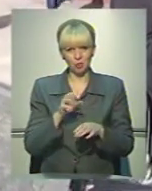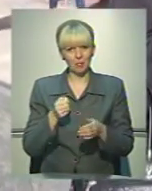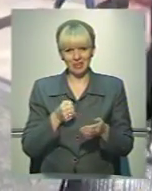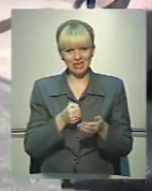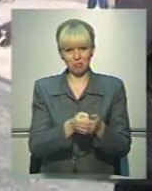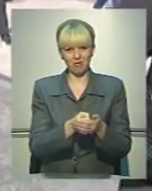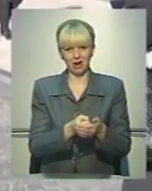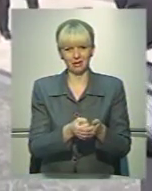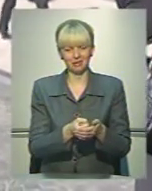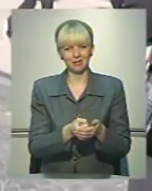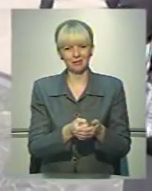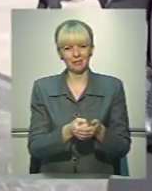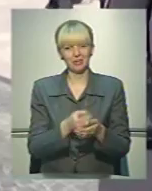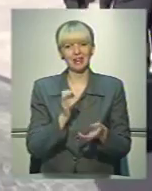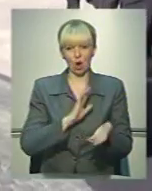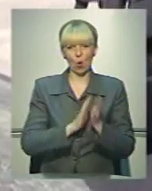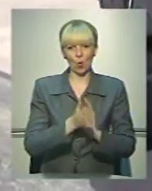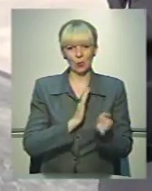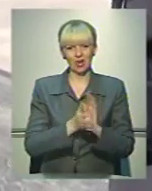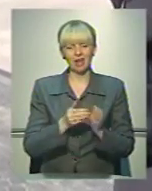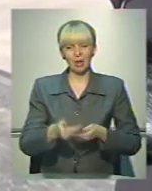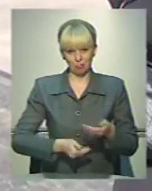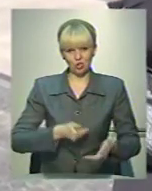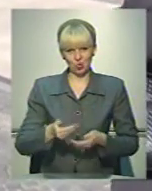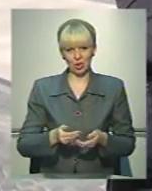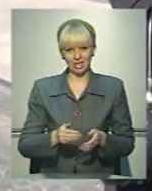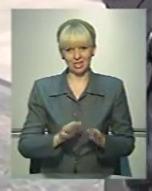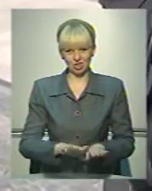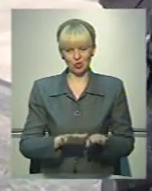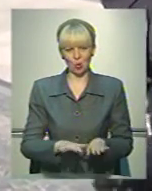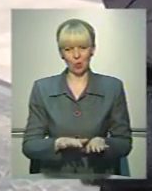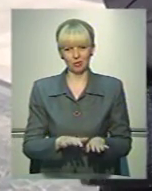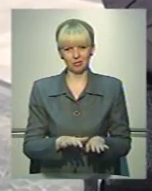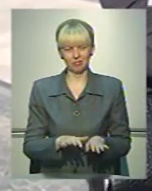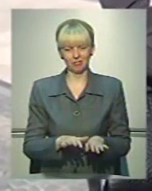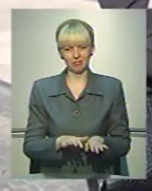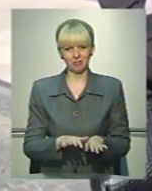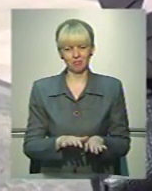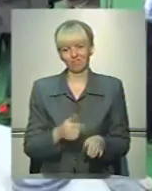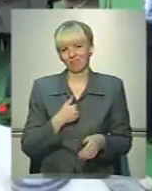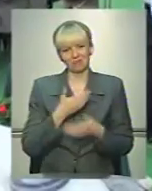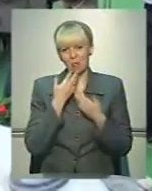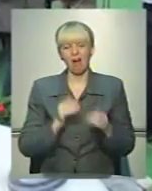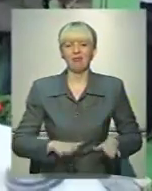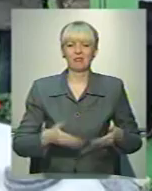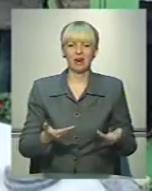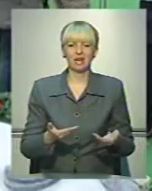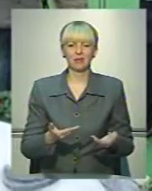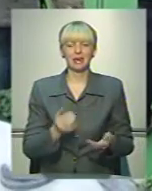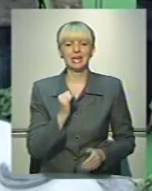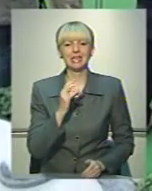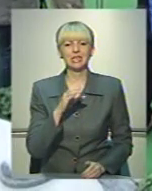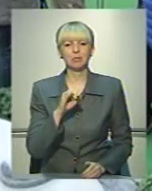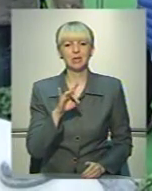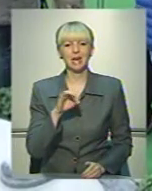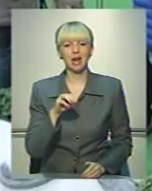збивали. На Кобилянській? На Кобилянській, да? На піші зоні? Да. Ладно, у нас немає варіантів. Інспіратори